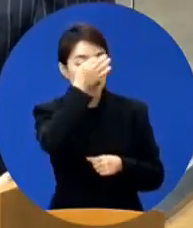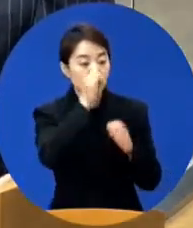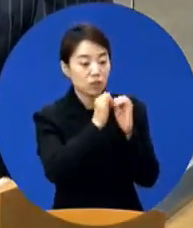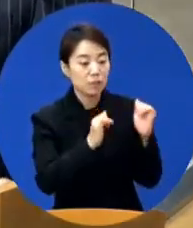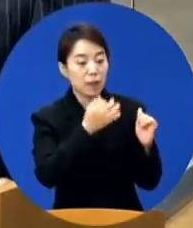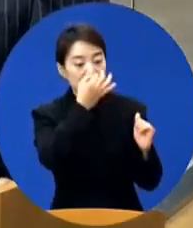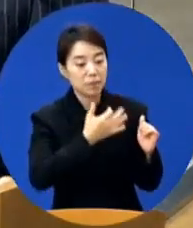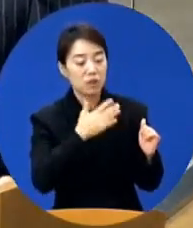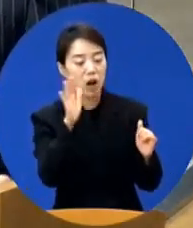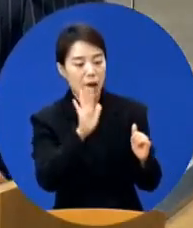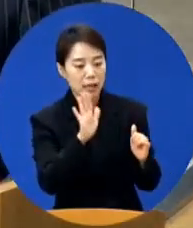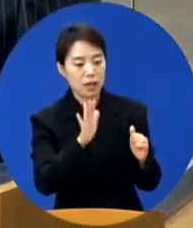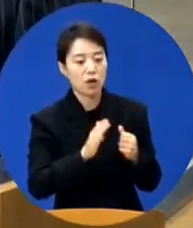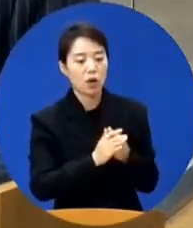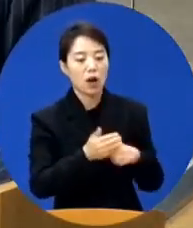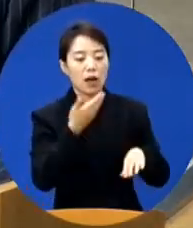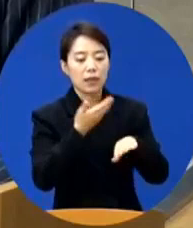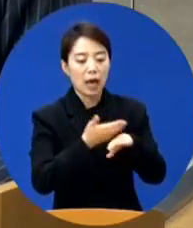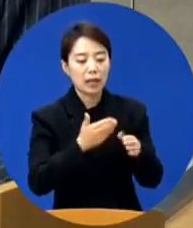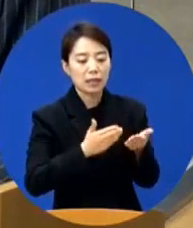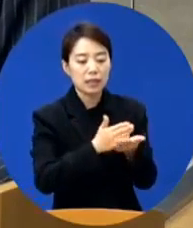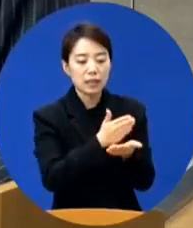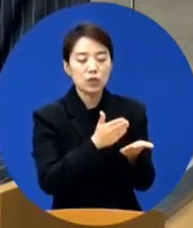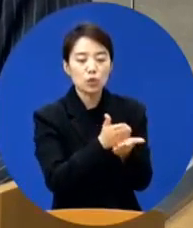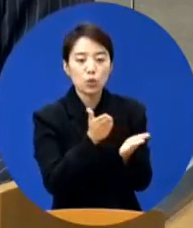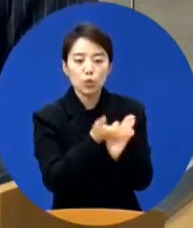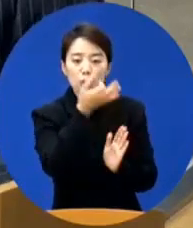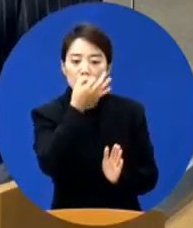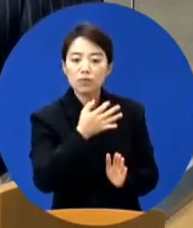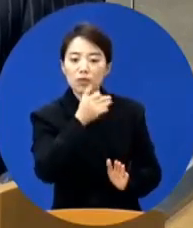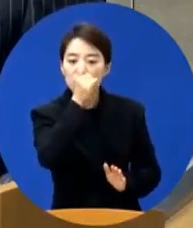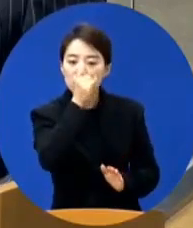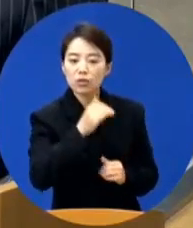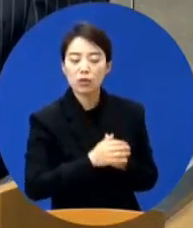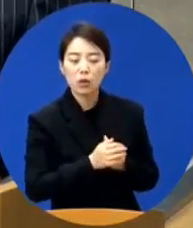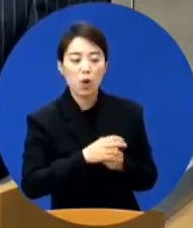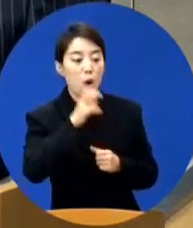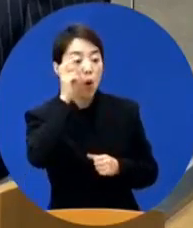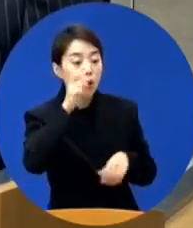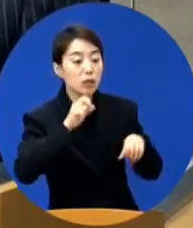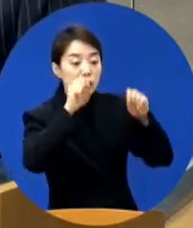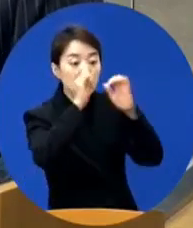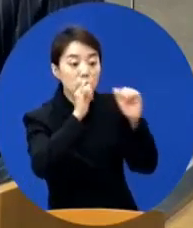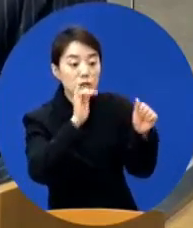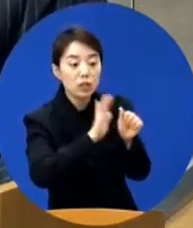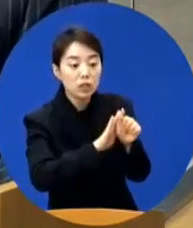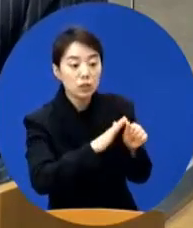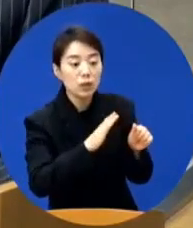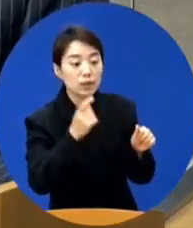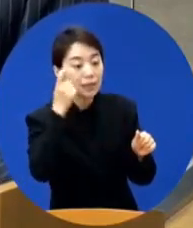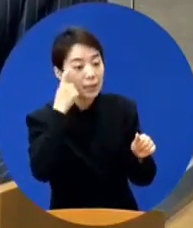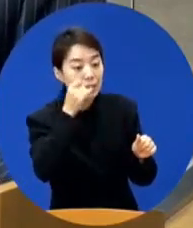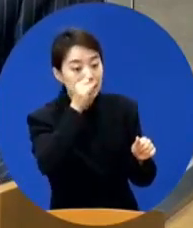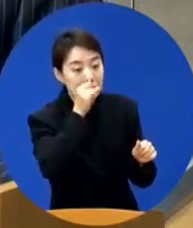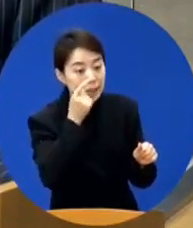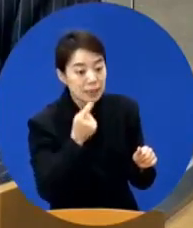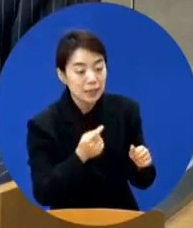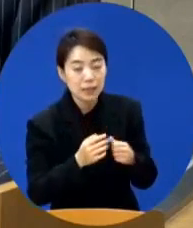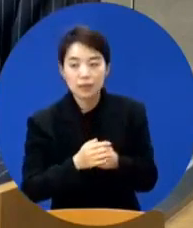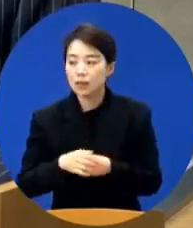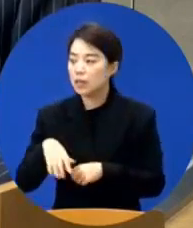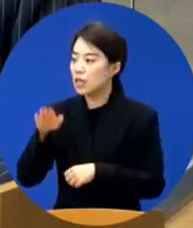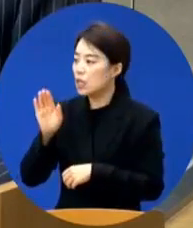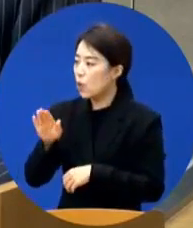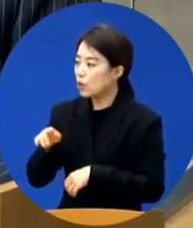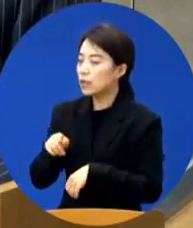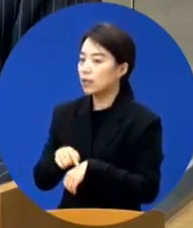게 아니겠죠? 딴 직종도 어려운 사람들 많습니다. 혹시 체육인 같은 경우에는 지원 계획이 있으십니까? 의원님,